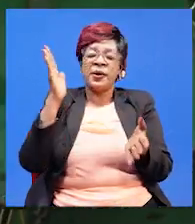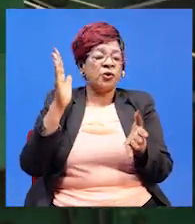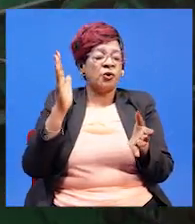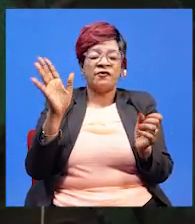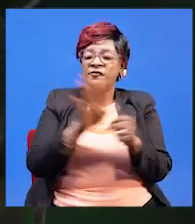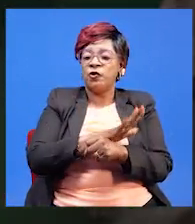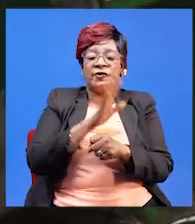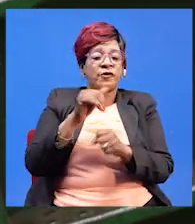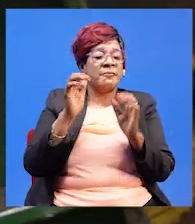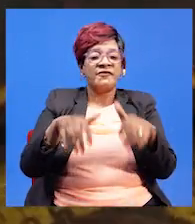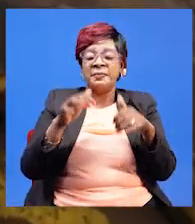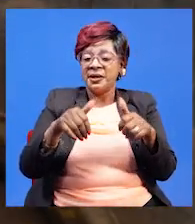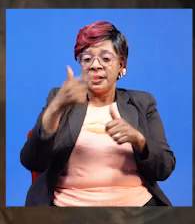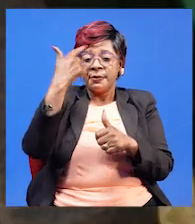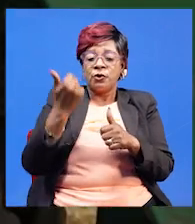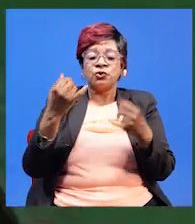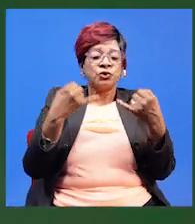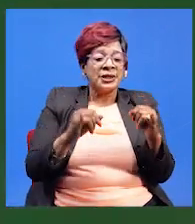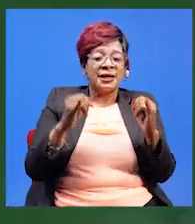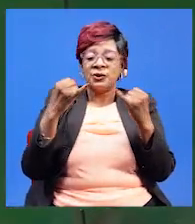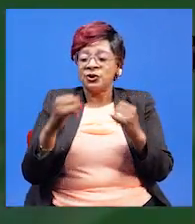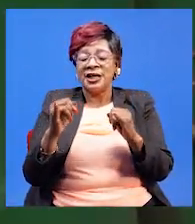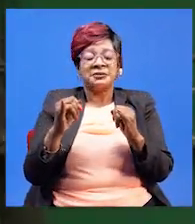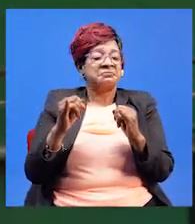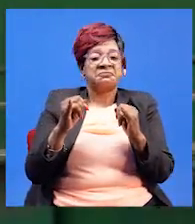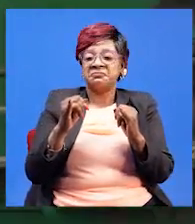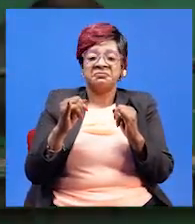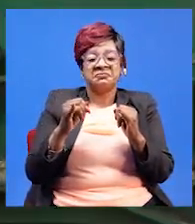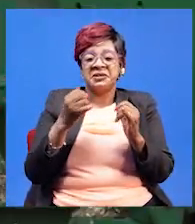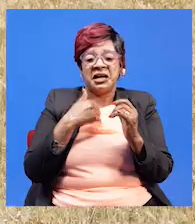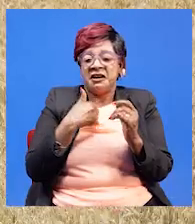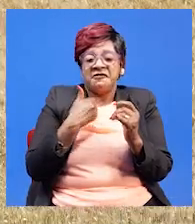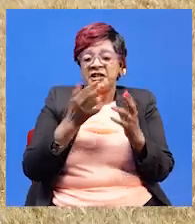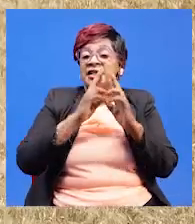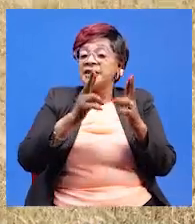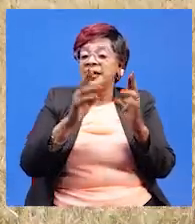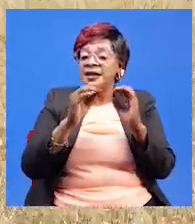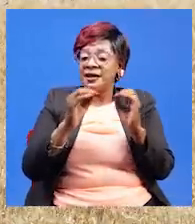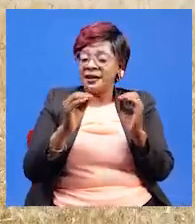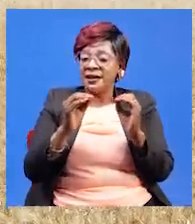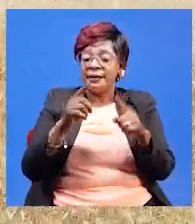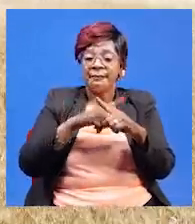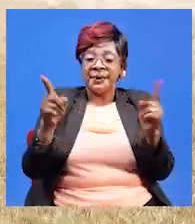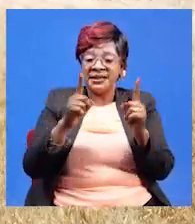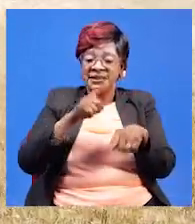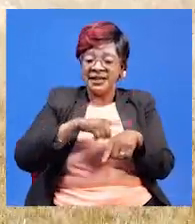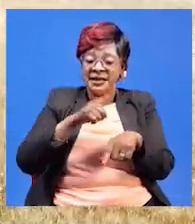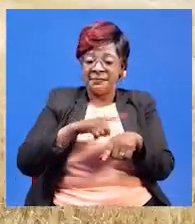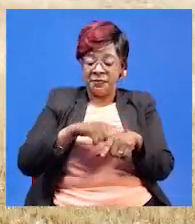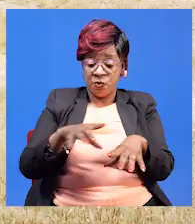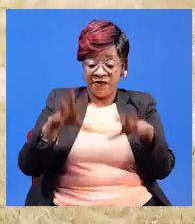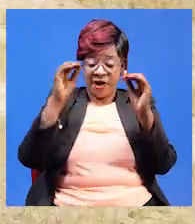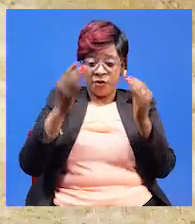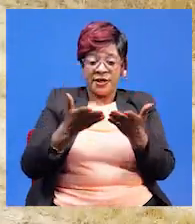kabisa kwa hiyo biashara ya ukulima. Sababu unajaribu, unaangalia, unaona hakuna return, lakini kulingana na vile tulipata